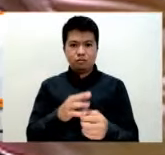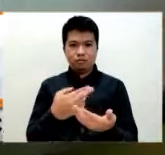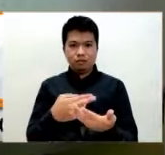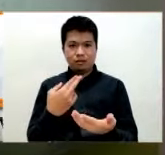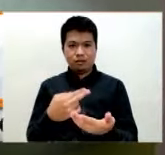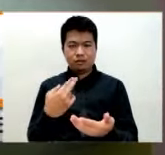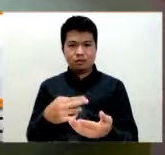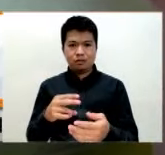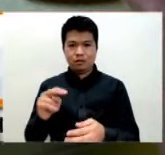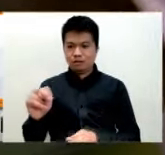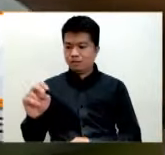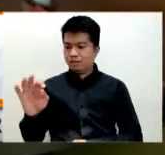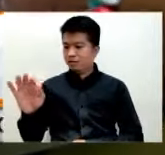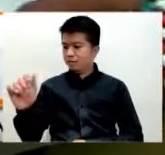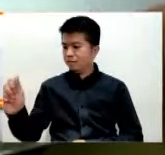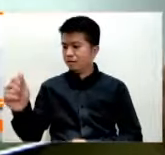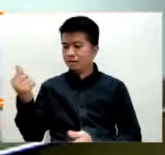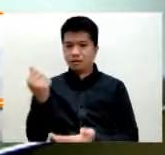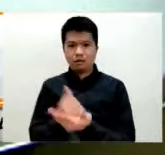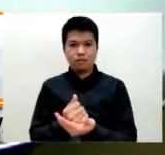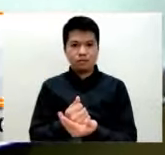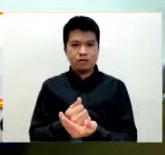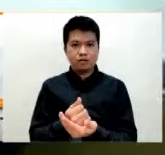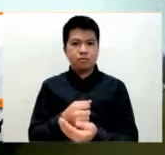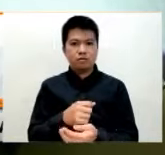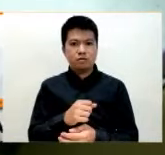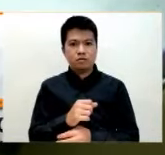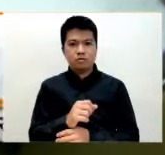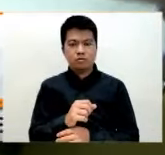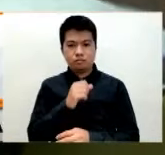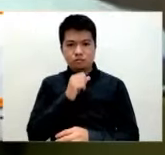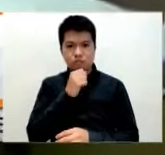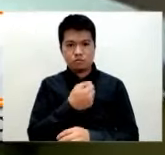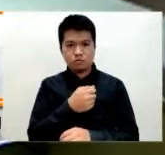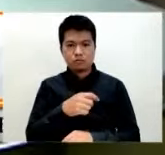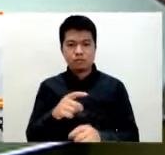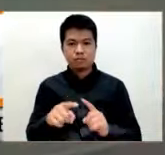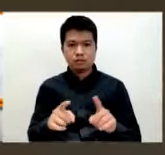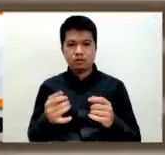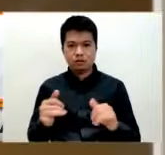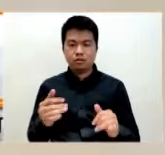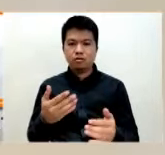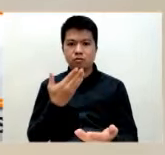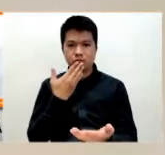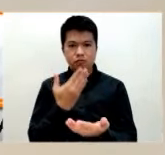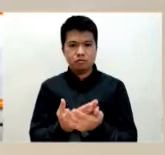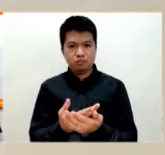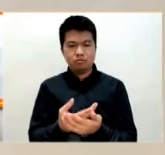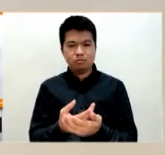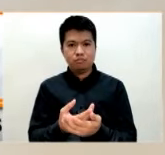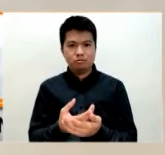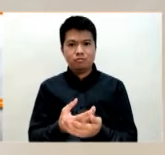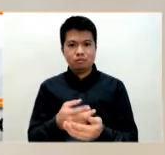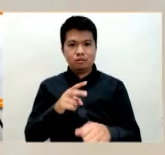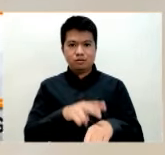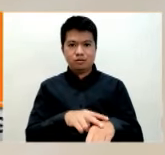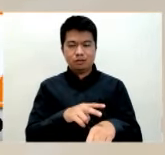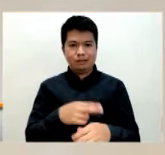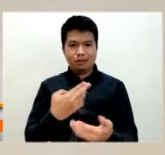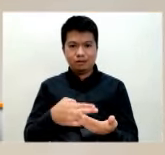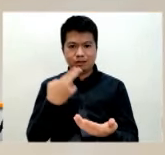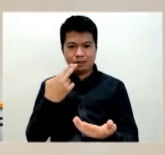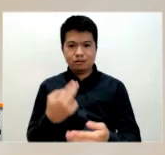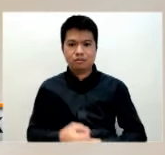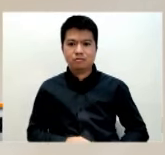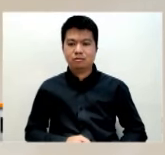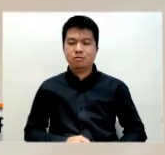NFA ng mga paluma o at least tatlong buwan pero magagandang klaseng stock na bigas. Yung importation, of course, subject yun